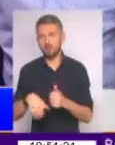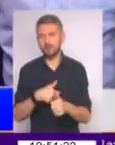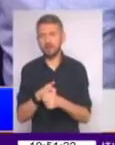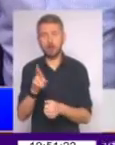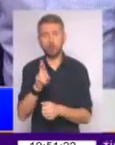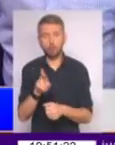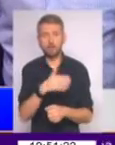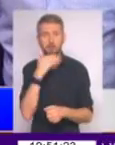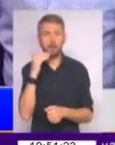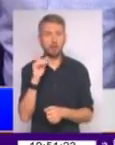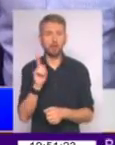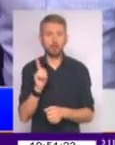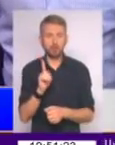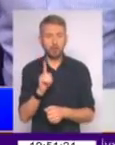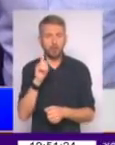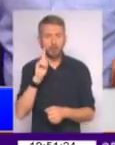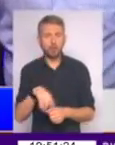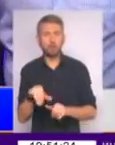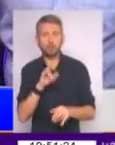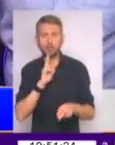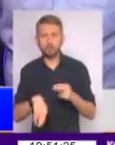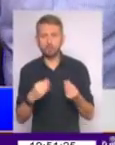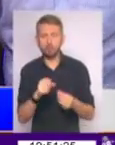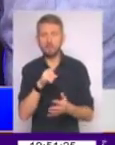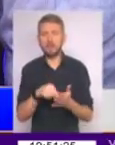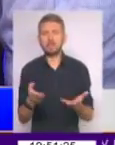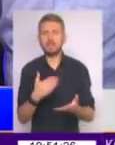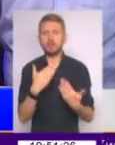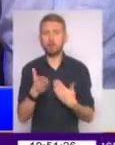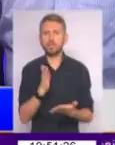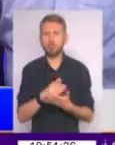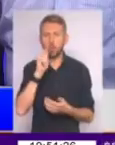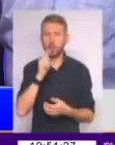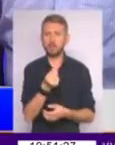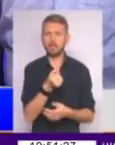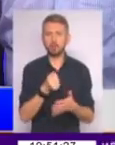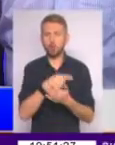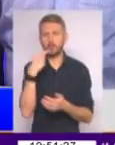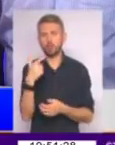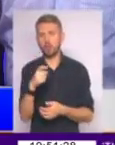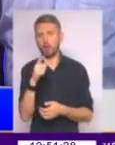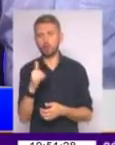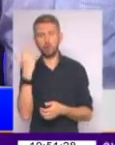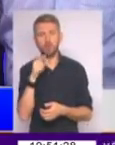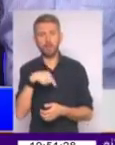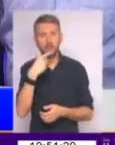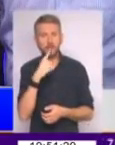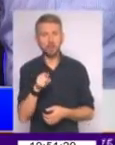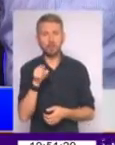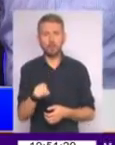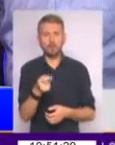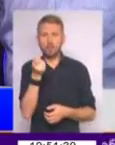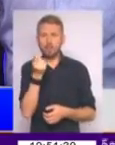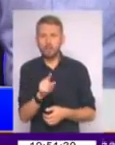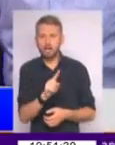багато чого знаємо, куди дівалися гроші. А питання, які відношення мають українські тарифи до російського газу, коли ви казали, що ви ні краплини